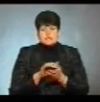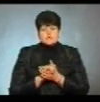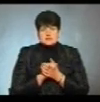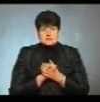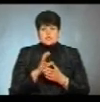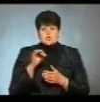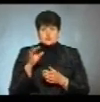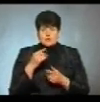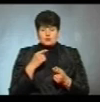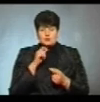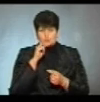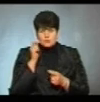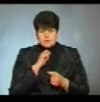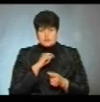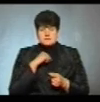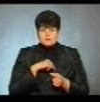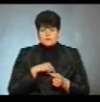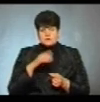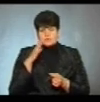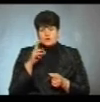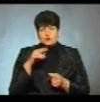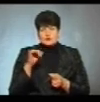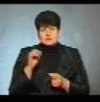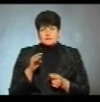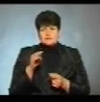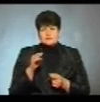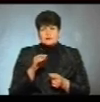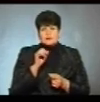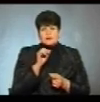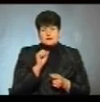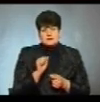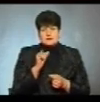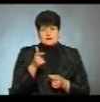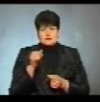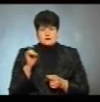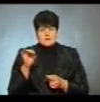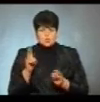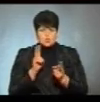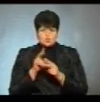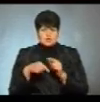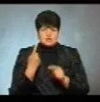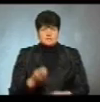соціологів України, кандидатом психологічних наук, доцентом ЦНЕУ Андрієм Гірняком. До зустрічі в ефірі.